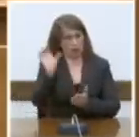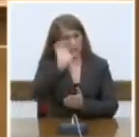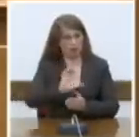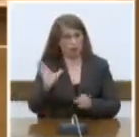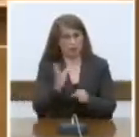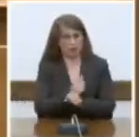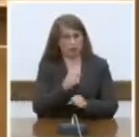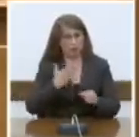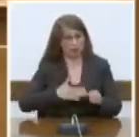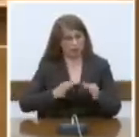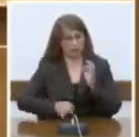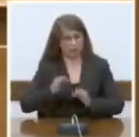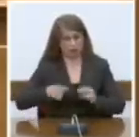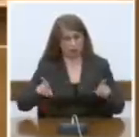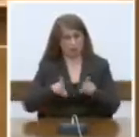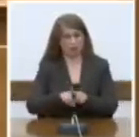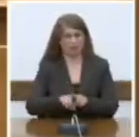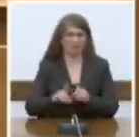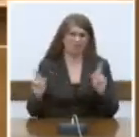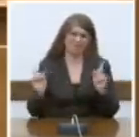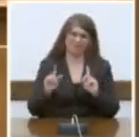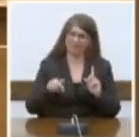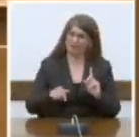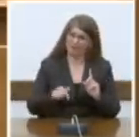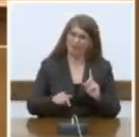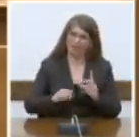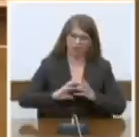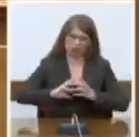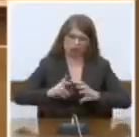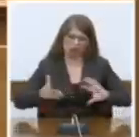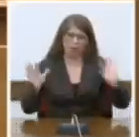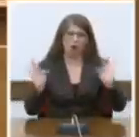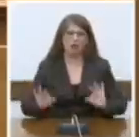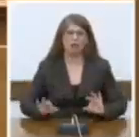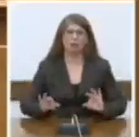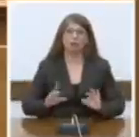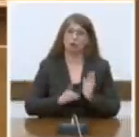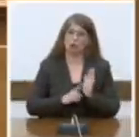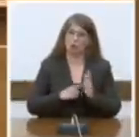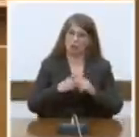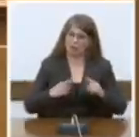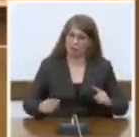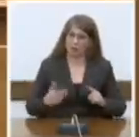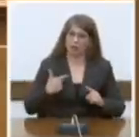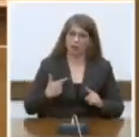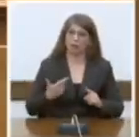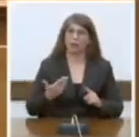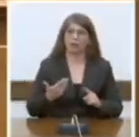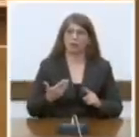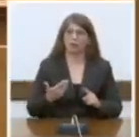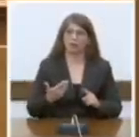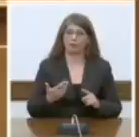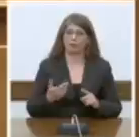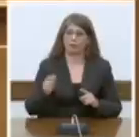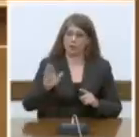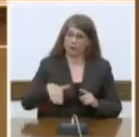συζητήσουμε μαζί. Όχι βέβαια. Εδώ μιλάμε για μια απορρίθμιση της εργασίας και με νόμο Χατζηδάκη. Μιλάμε για προώθηση ελαστικών και